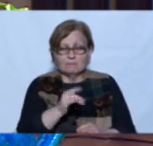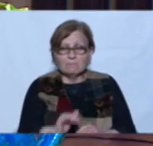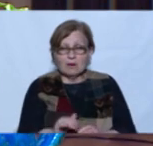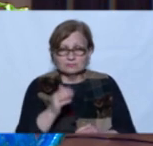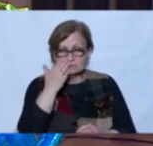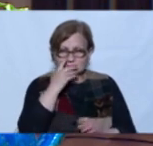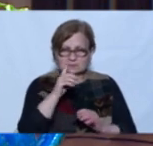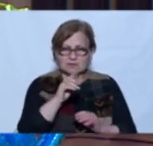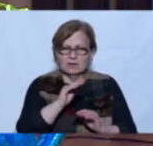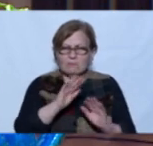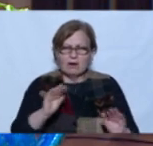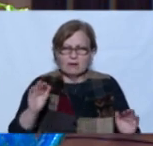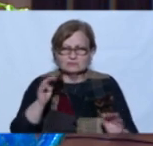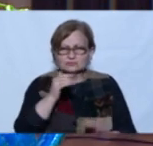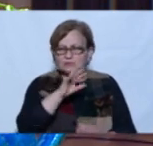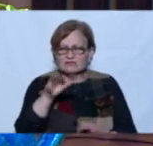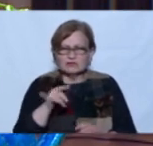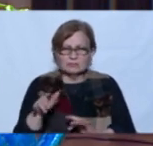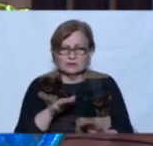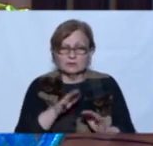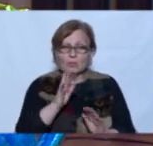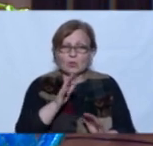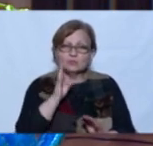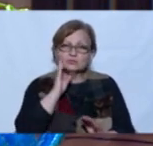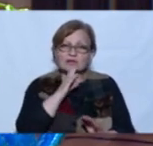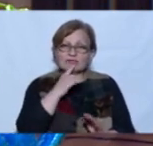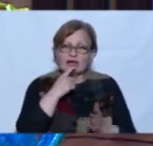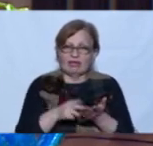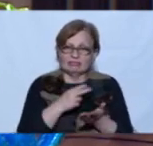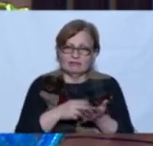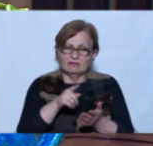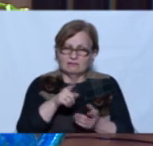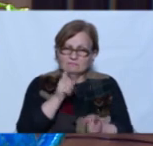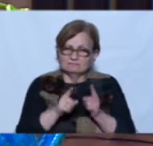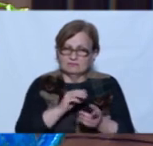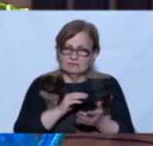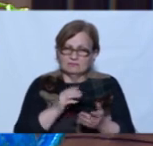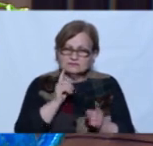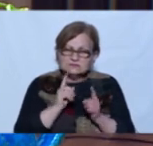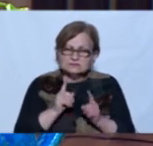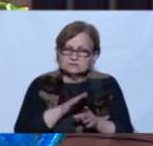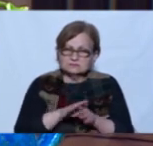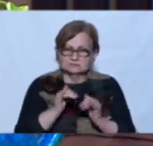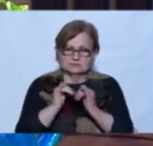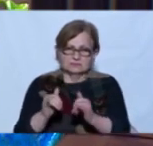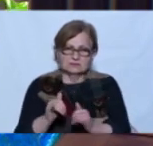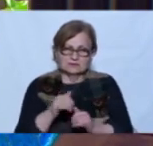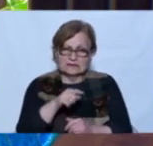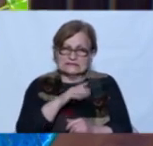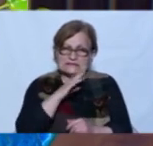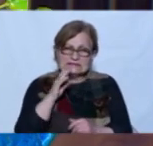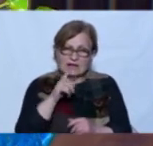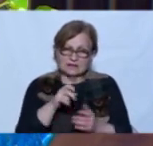აზრს, წარმოდგენას, გრძნობას და სულის მოძრაობას მხოლოდ დედაენა ხატავს სინამდვილით და სისრულით. ამასთან, დედაენა არის